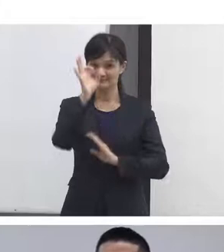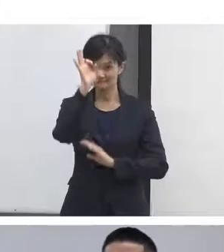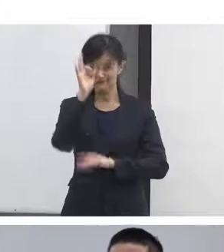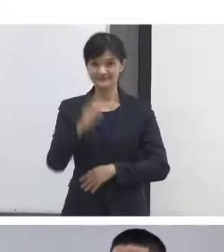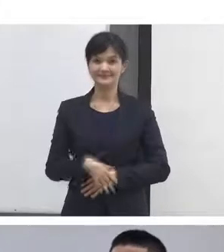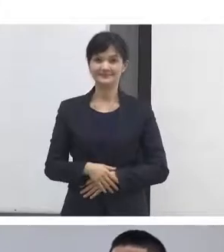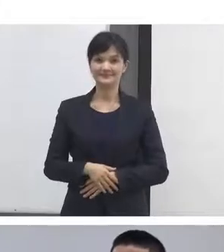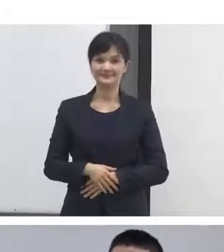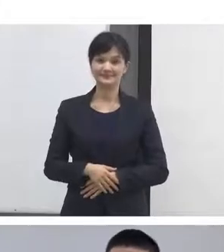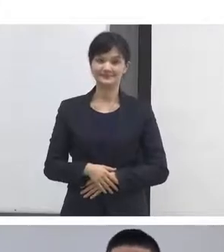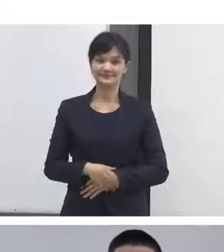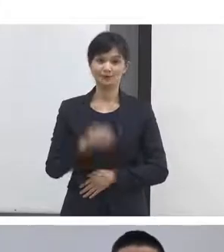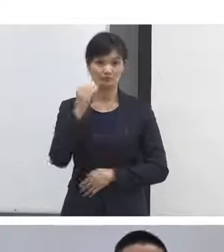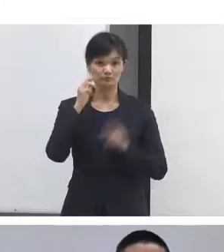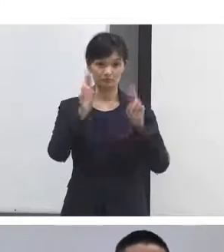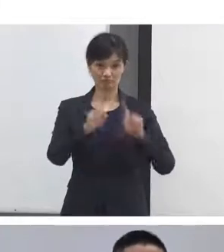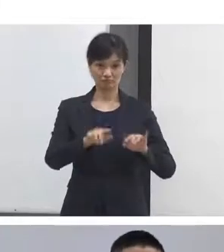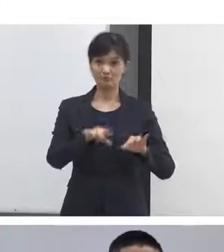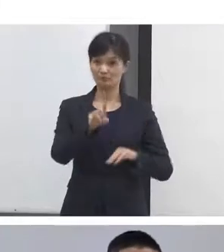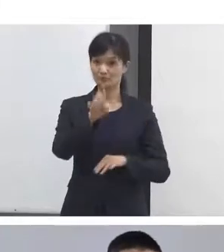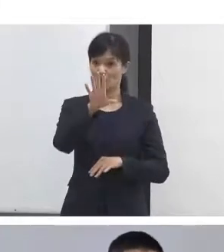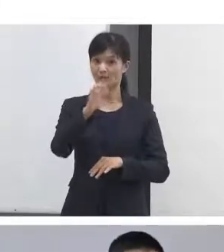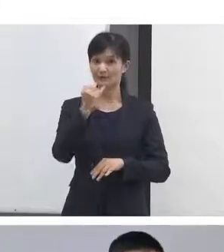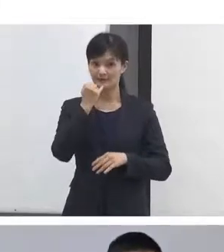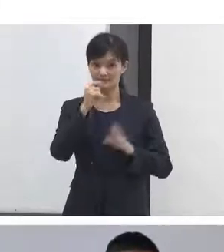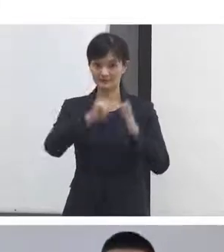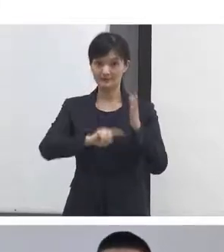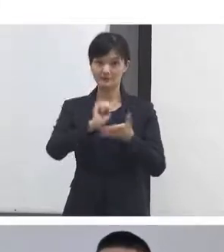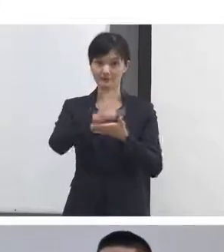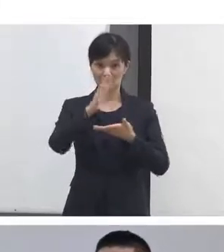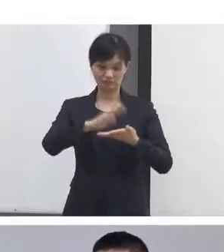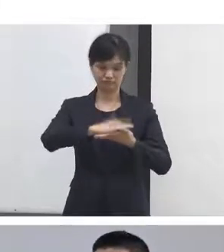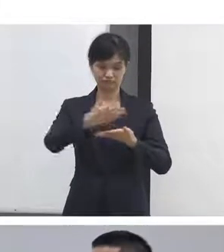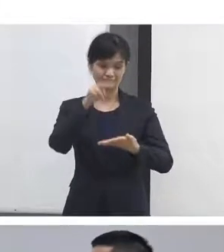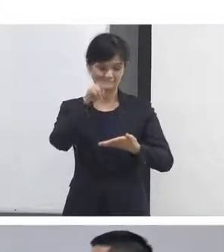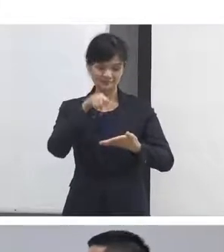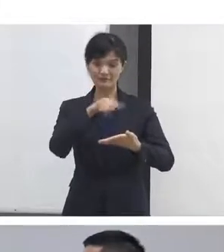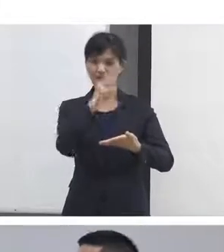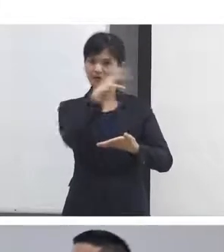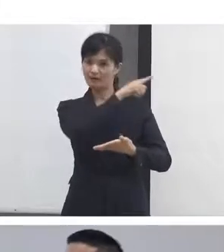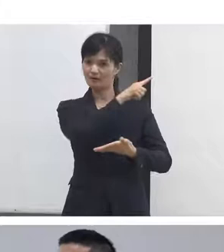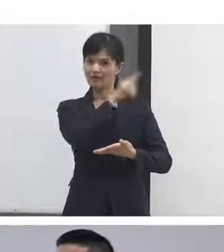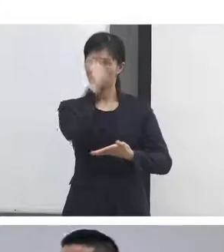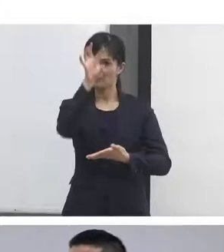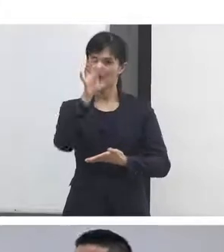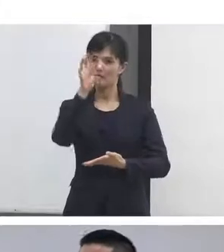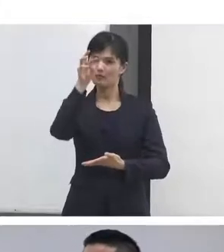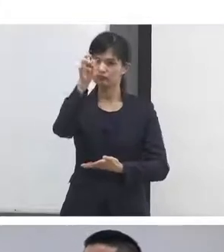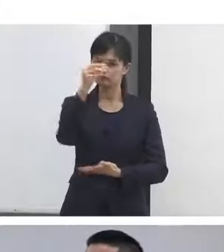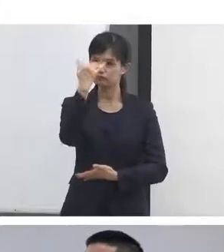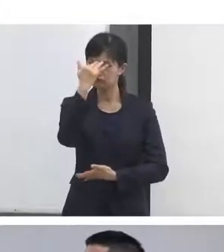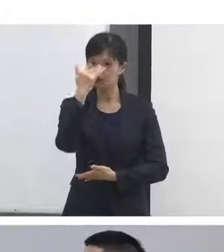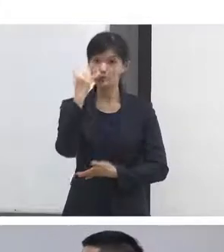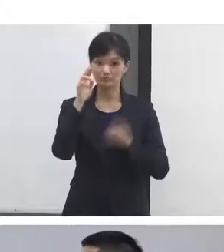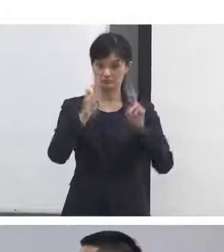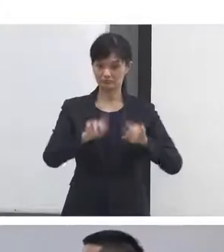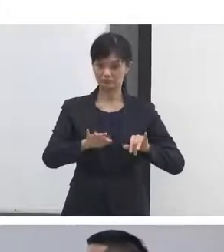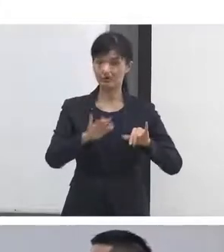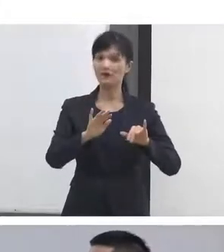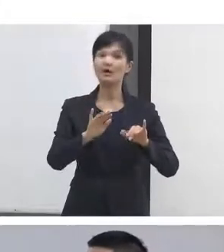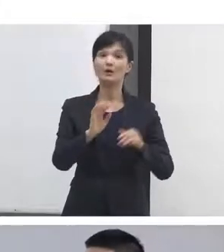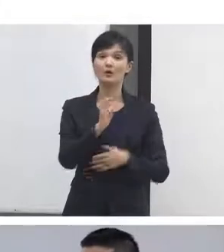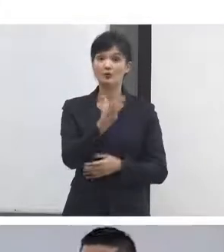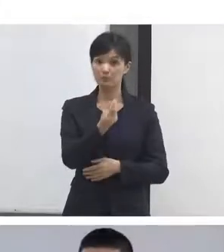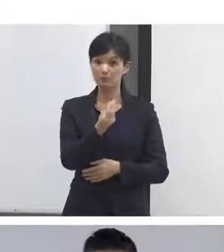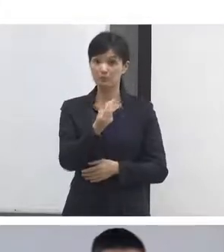然后请大家就是有电脑的话就看着我的投影片，因为里面有些字很小，不一定在上面看得清楚。如果没有电脑的话，就